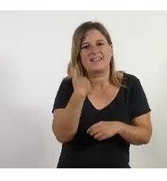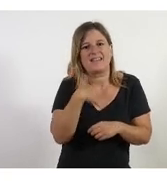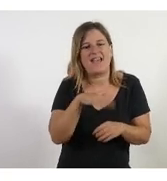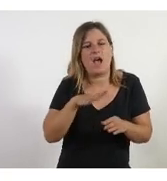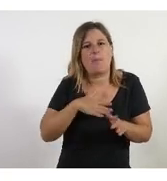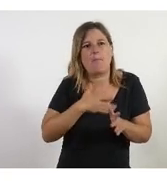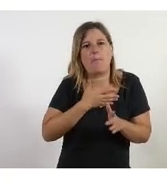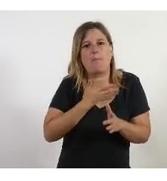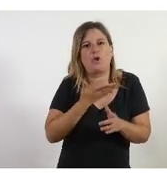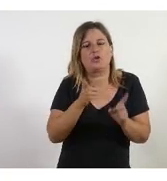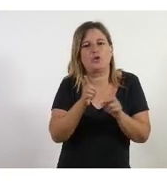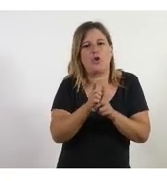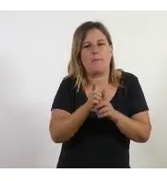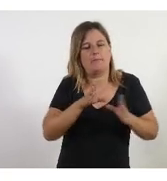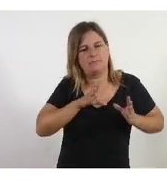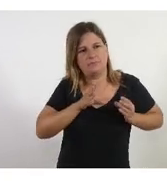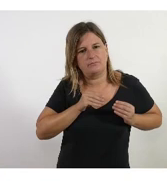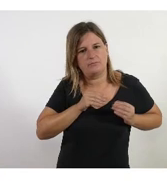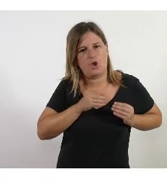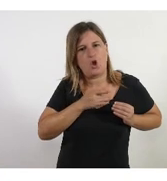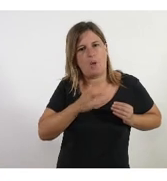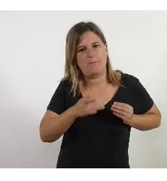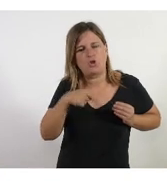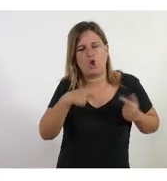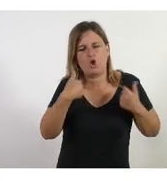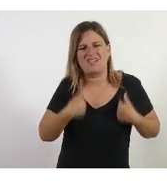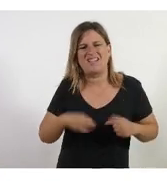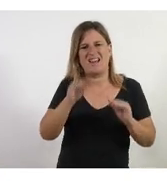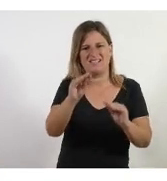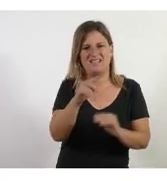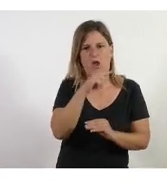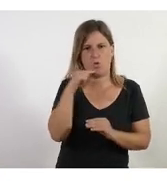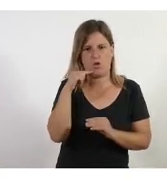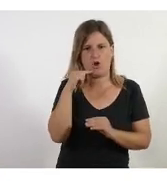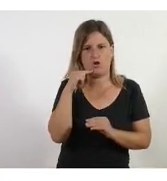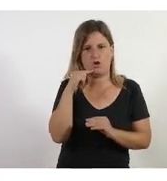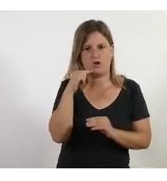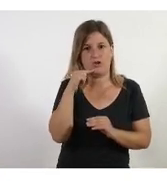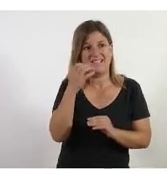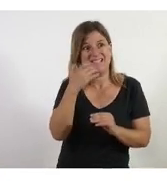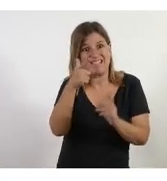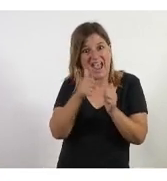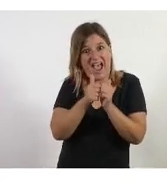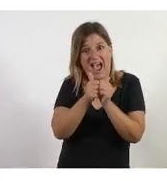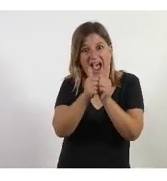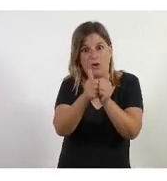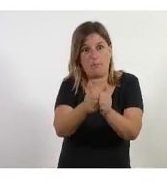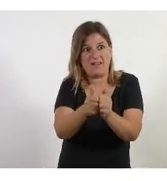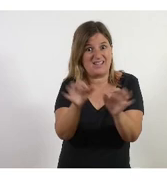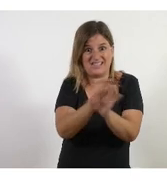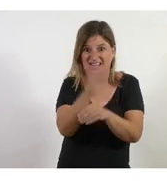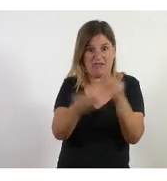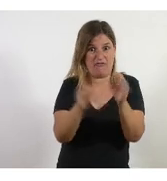pots arribar a tenir compassió d'aquella persona, que vol dir sentir el seu dolor. I l'acompanyes amb això sense fer absolutament